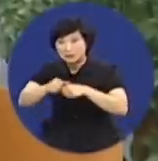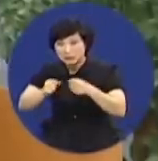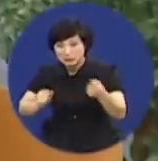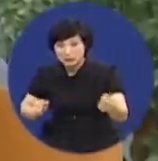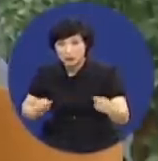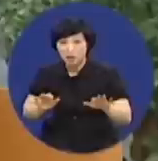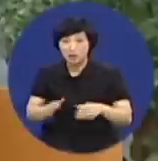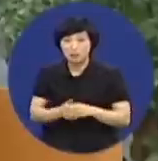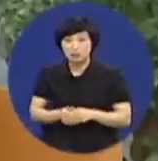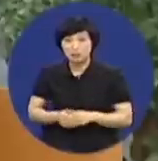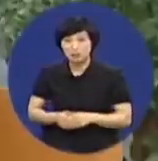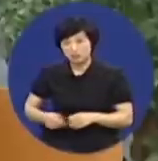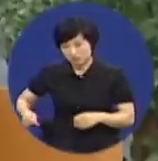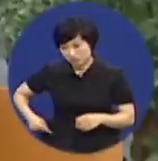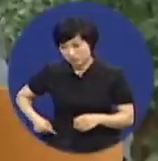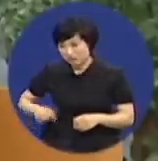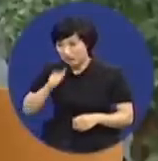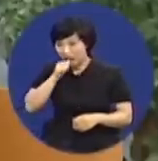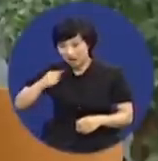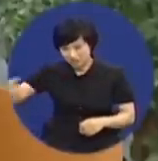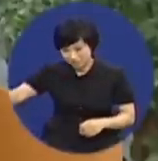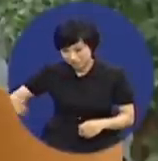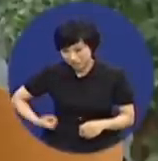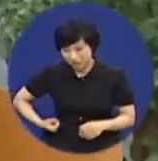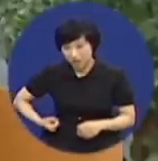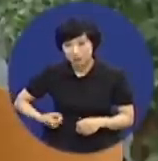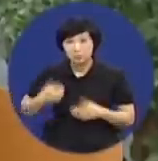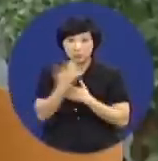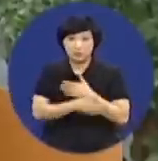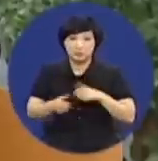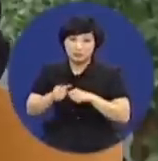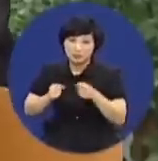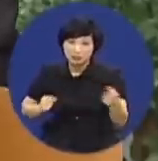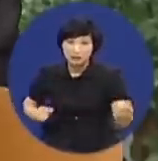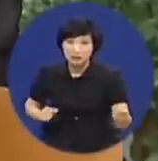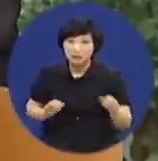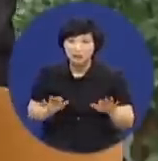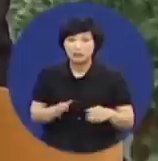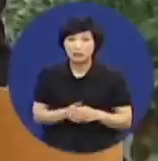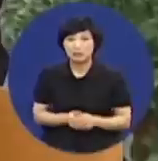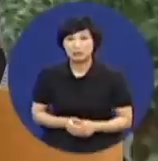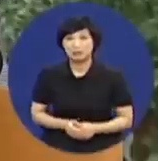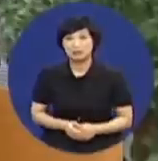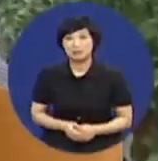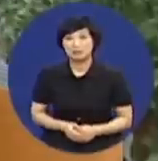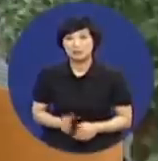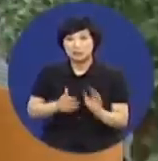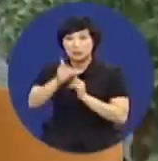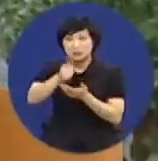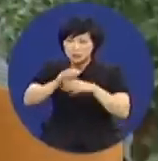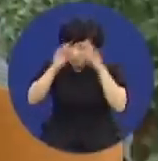ぶらせ、脇腹は槍に突き刺され、肉が砕かれました。